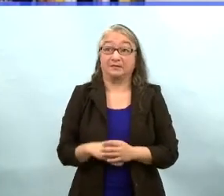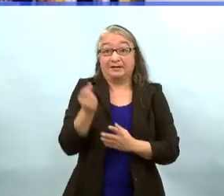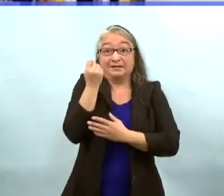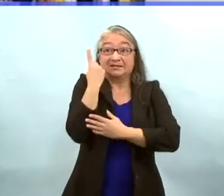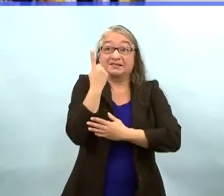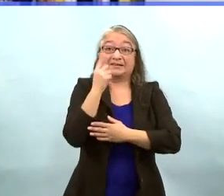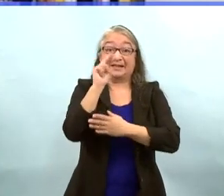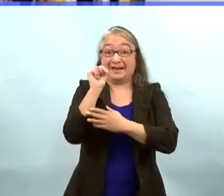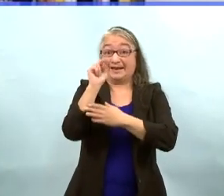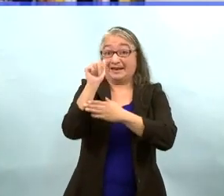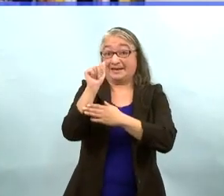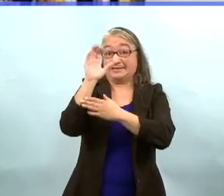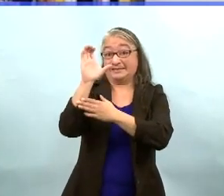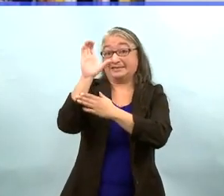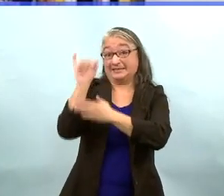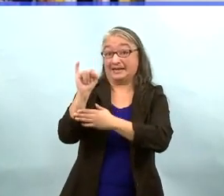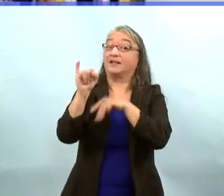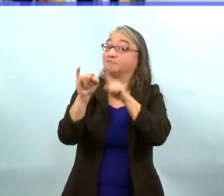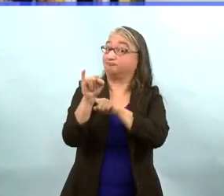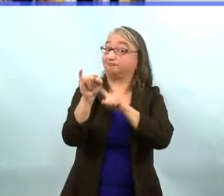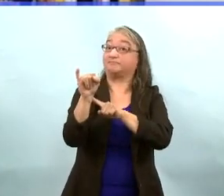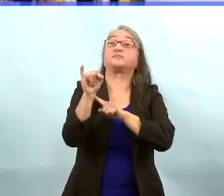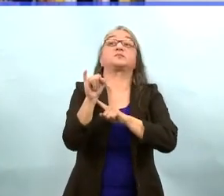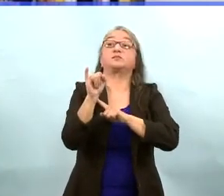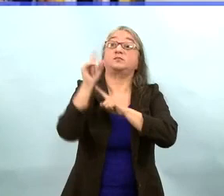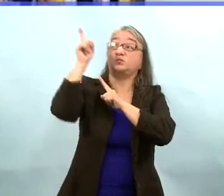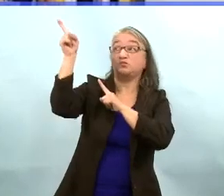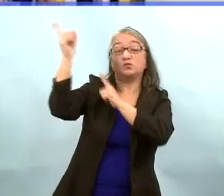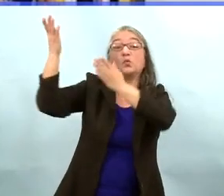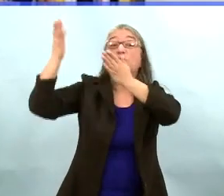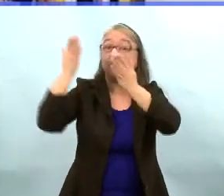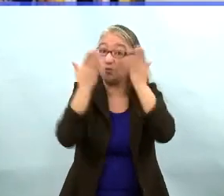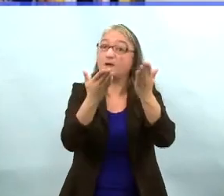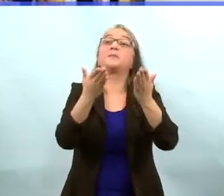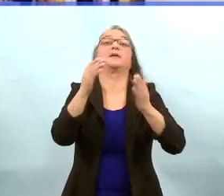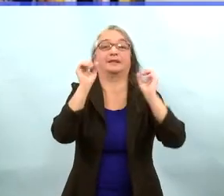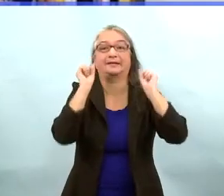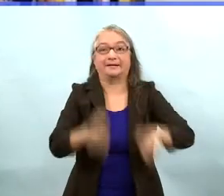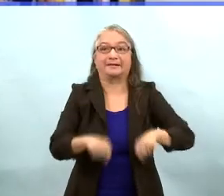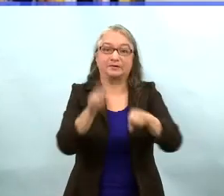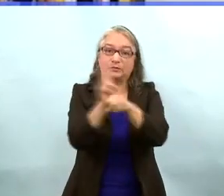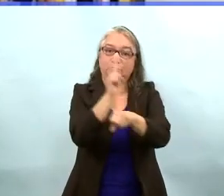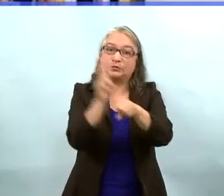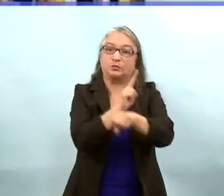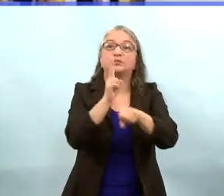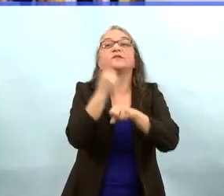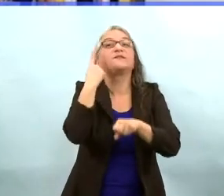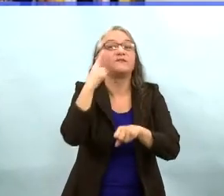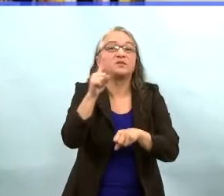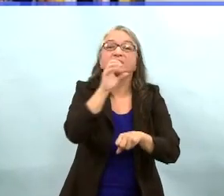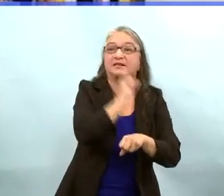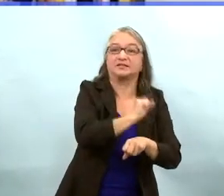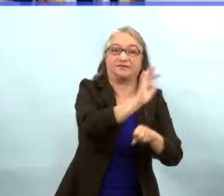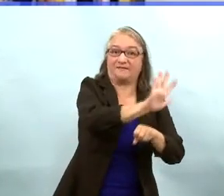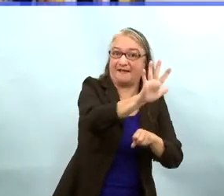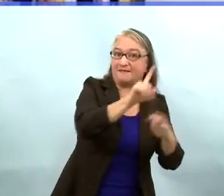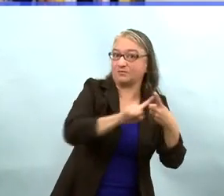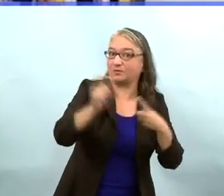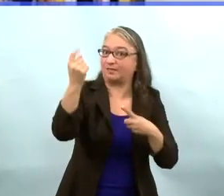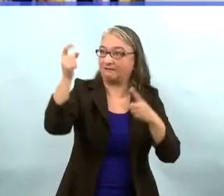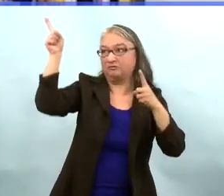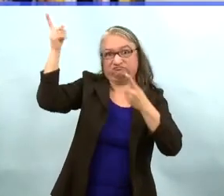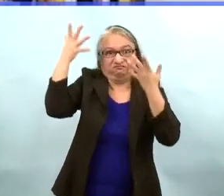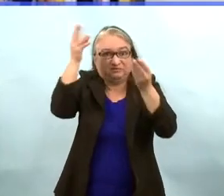a également présenté ses recommandations sur l'utilisation du vaccin Pfizer chez les jeunes enfants. Donc, le comité